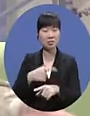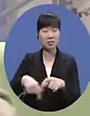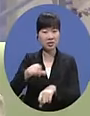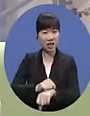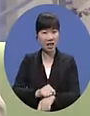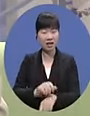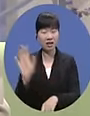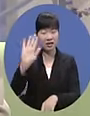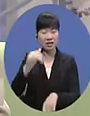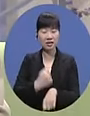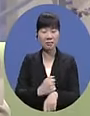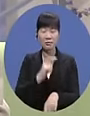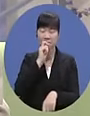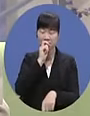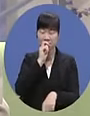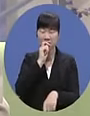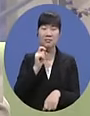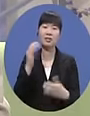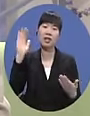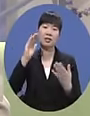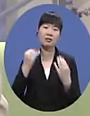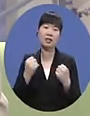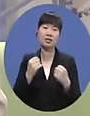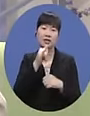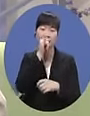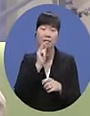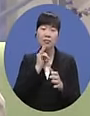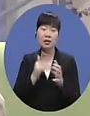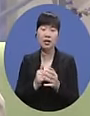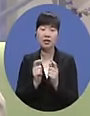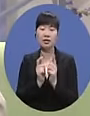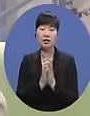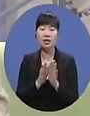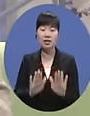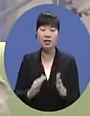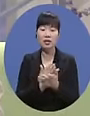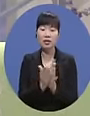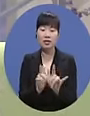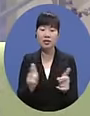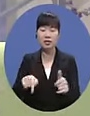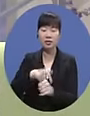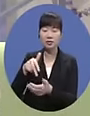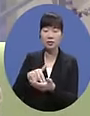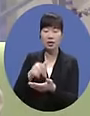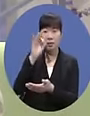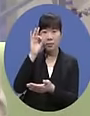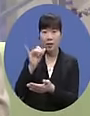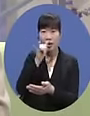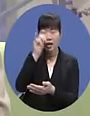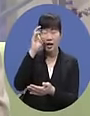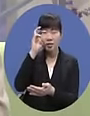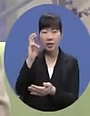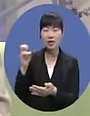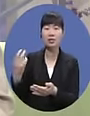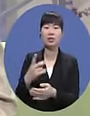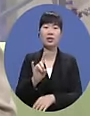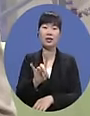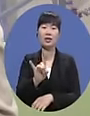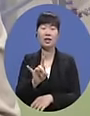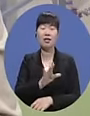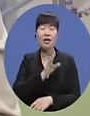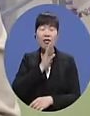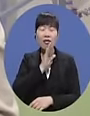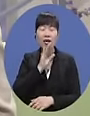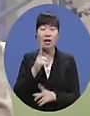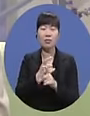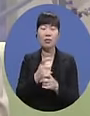거죠. 그래서 말 안 하는 애들 굉장히 많습니다. 그리고 실제로 이제 이런 것들을 주변에서 본단 말이에요, 아이들이요. 또 하나는